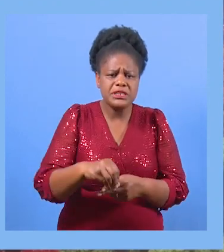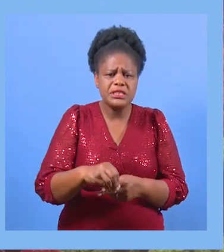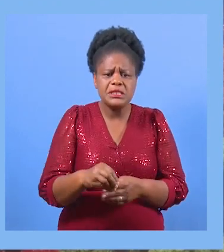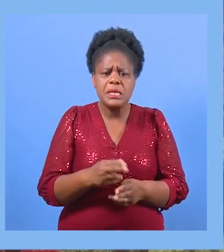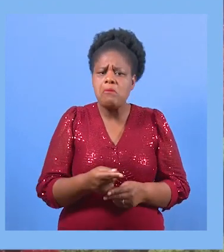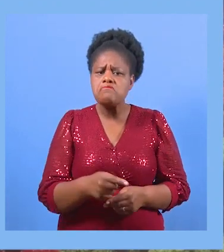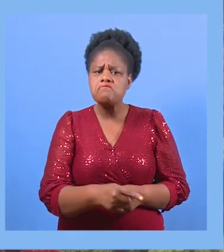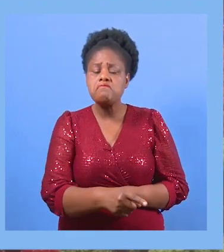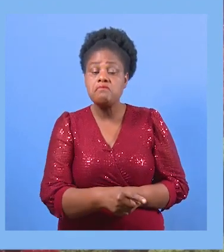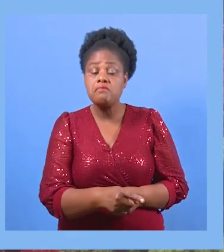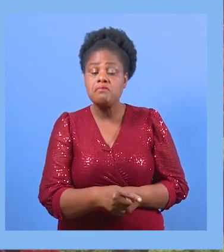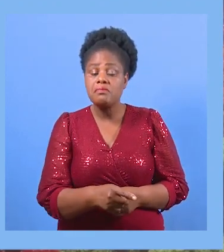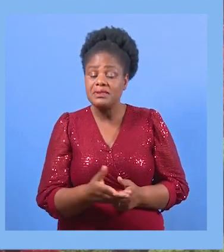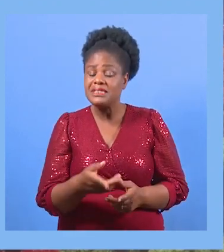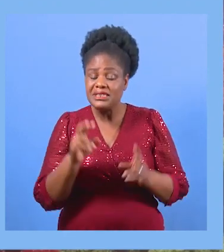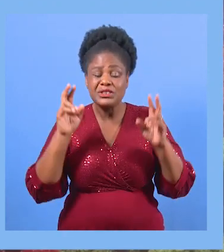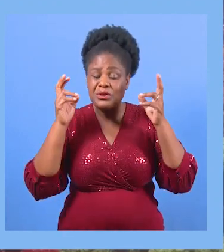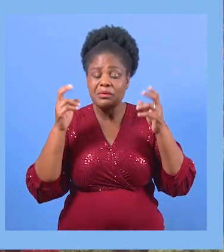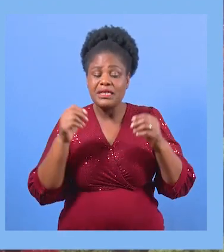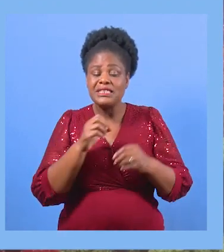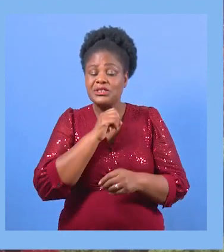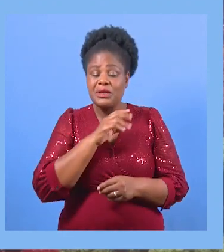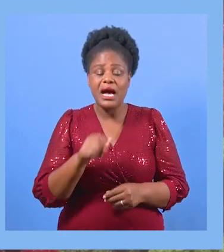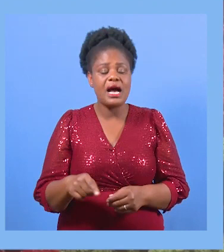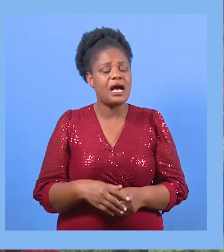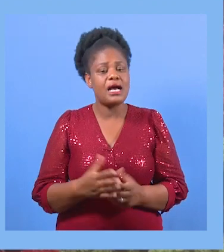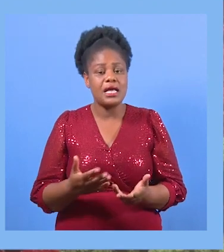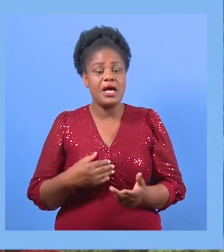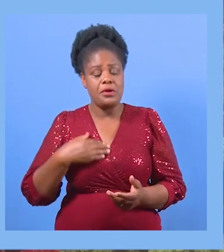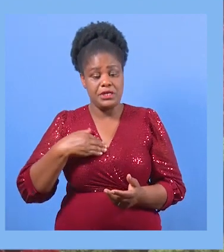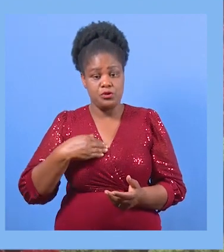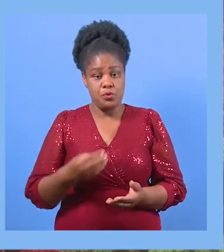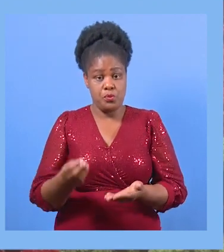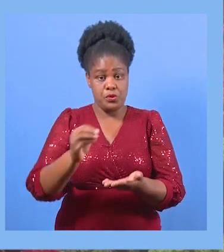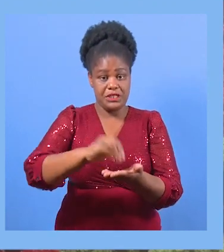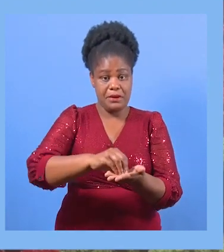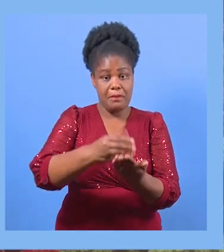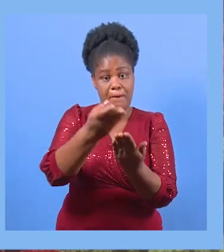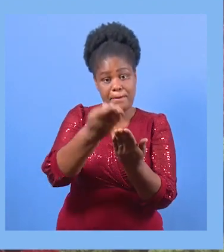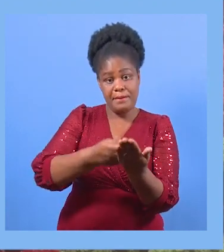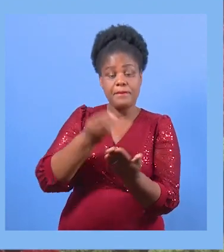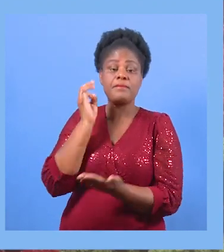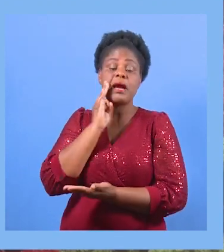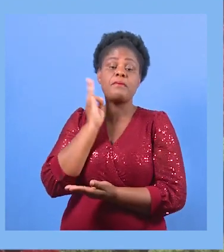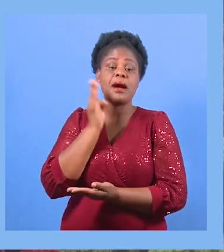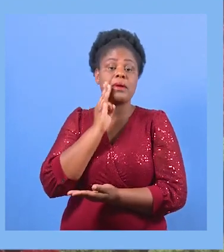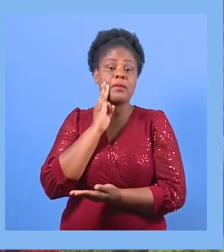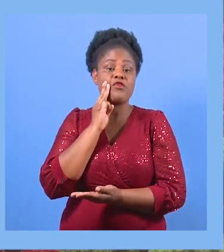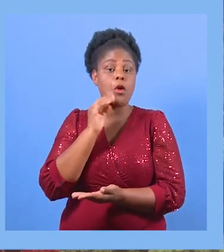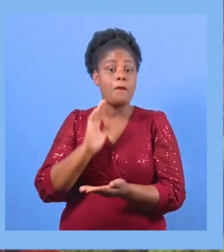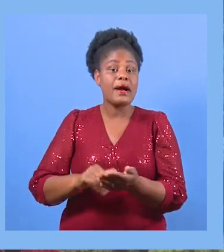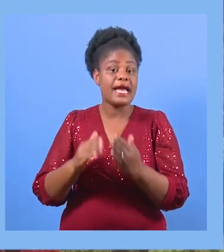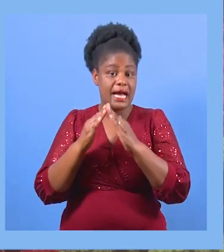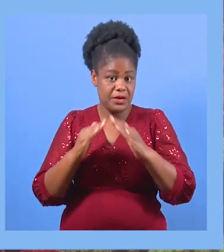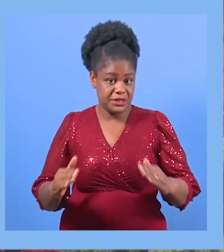iyi neudzami wayo. Apa panodiwa ka mazita. Zvino zita iro ndo riri kubvunzwa kuti iwe wakatenga